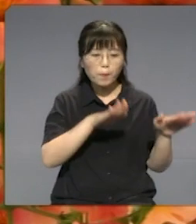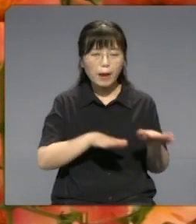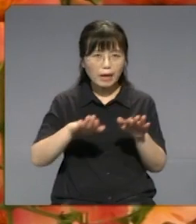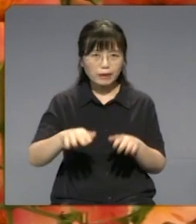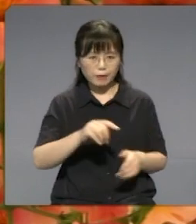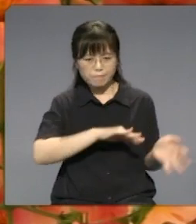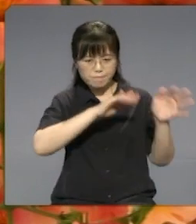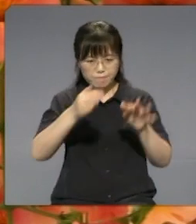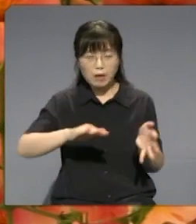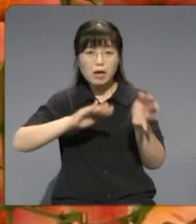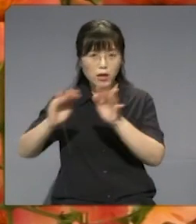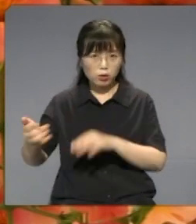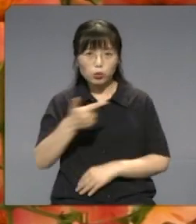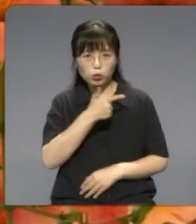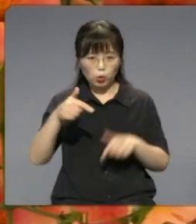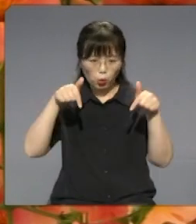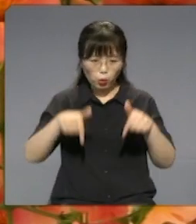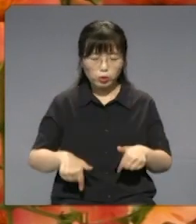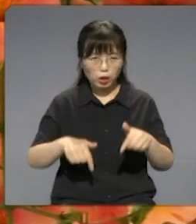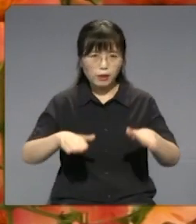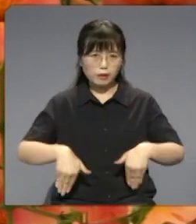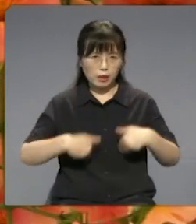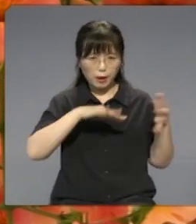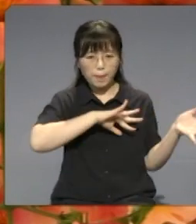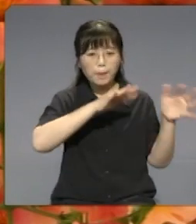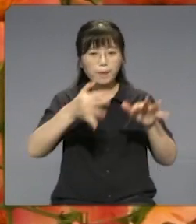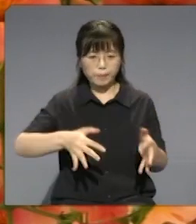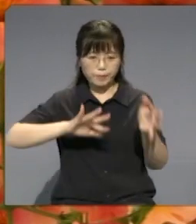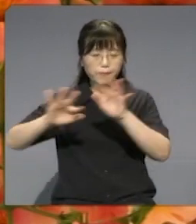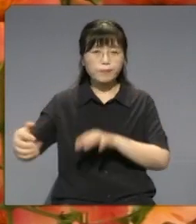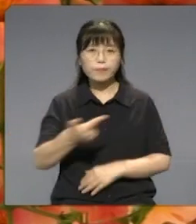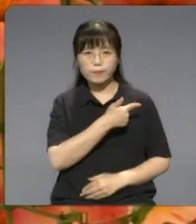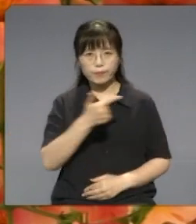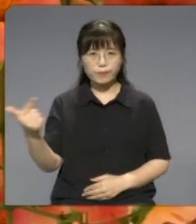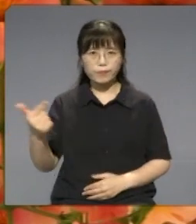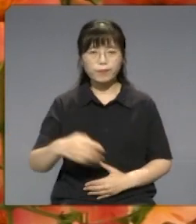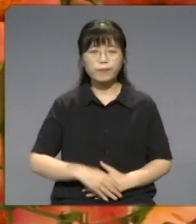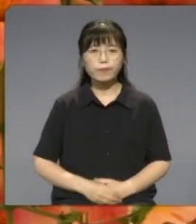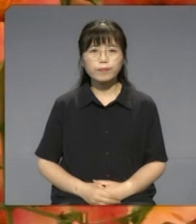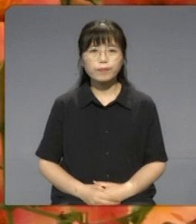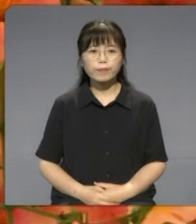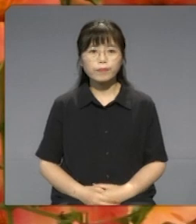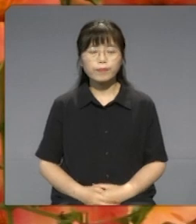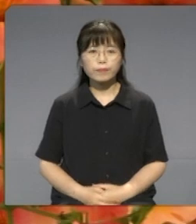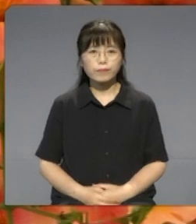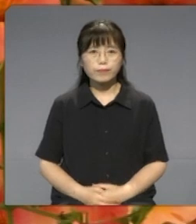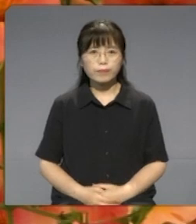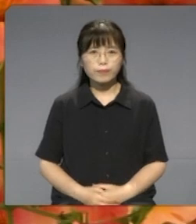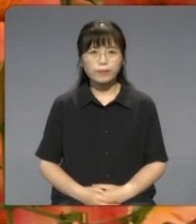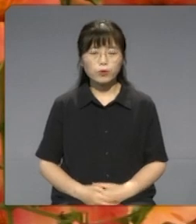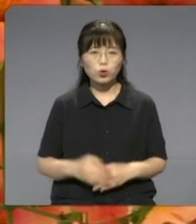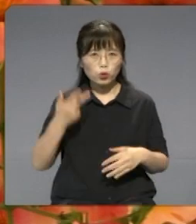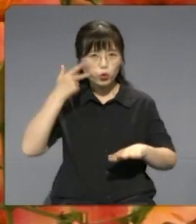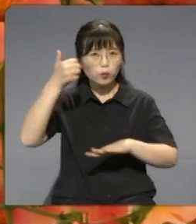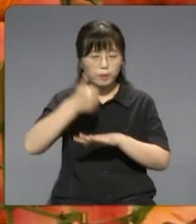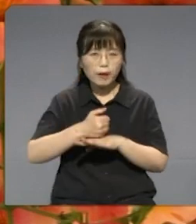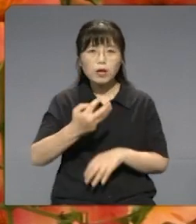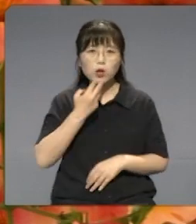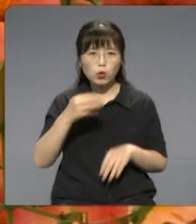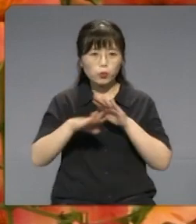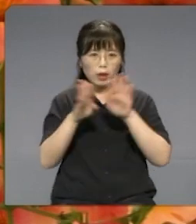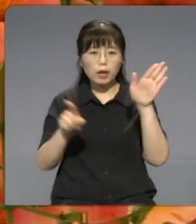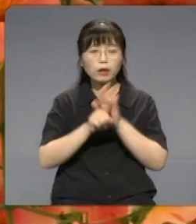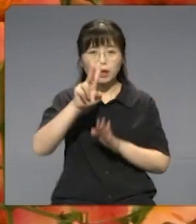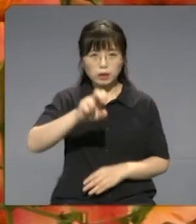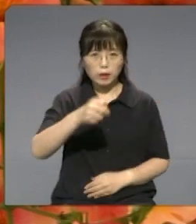앞바다에는 매우 높은 물결이 또 서해상과 남해상 곳곳에도 물결이 높게 읽겠습니다 주말에는 서울 낮